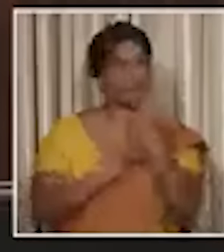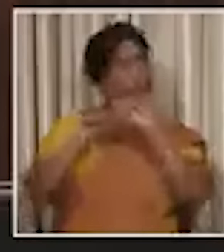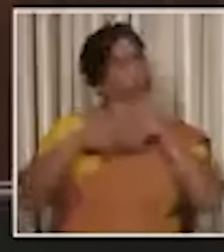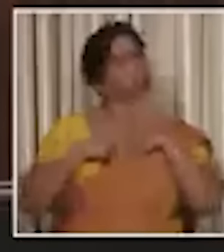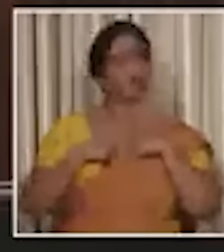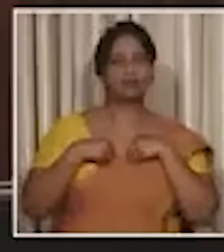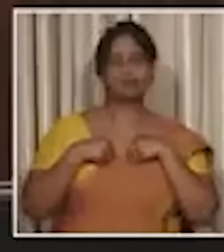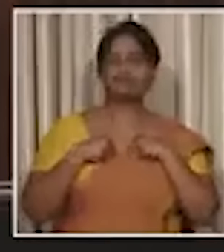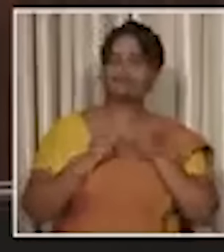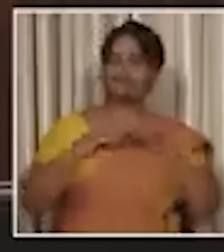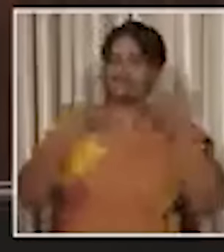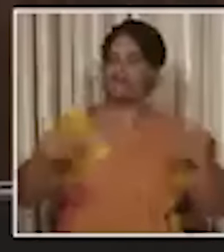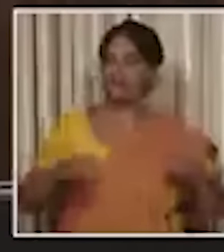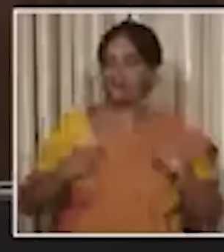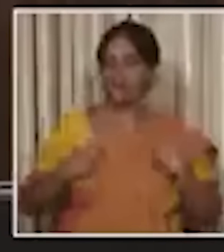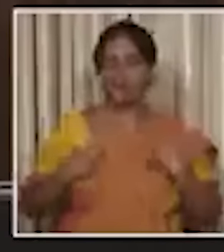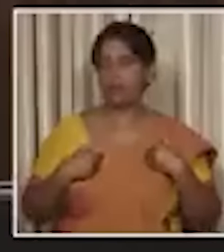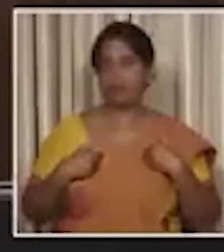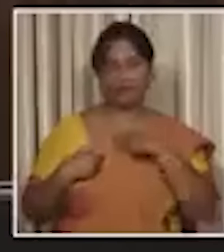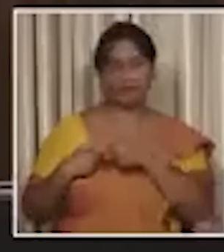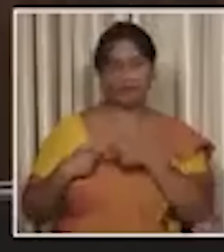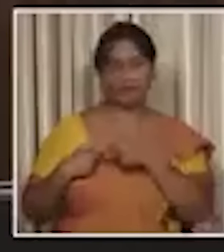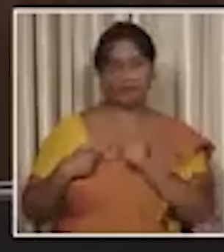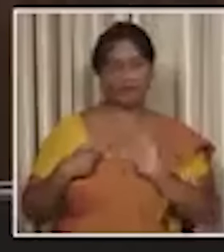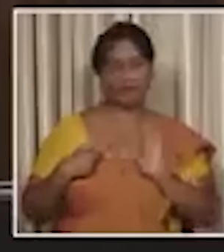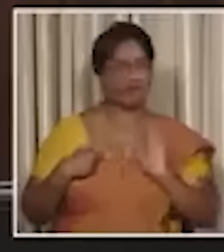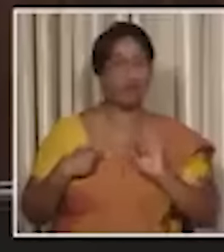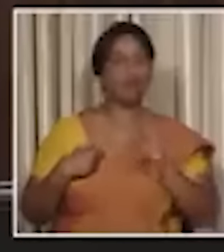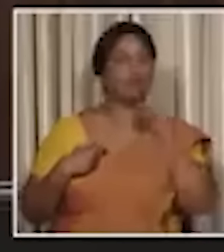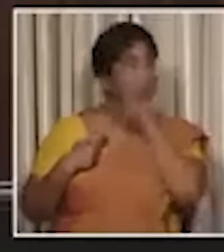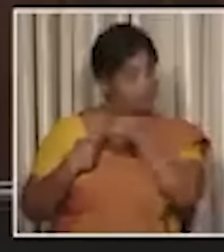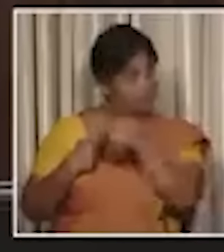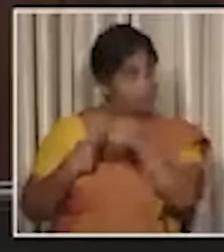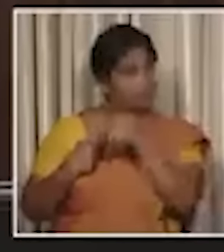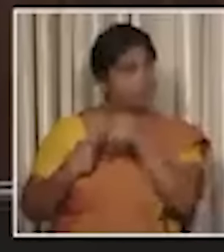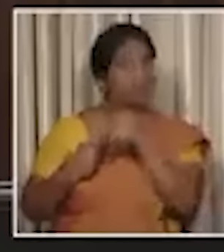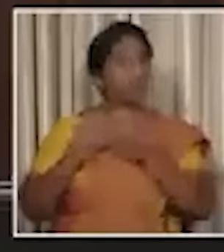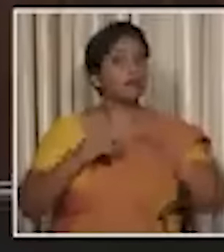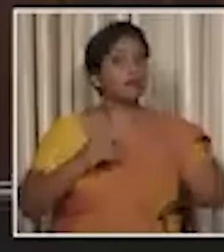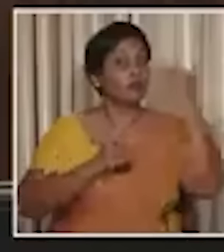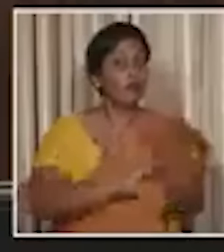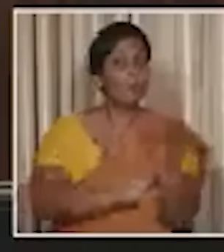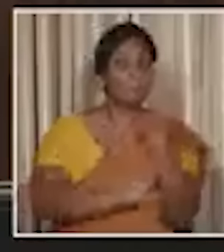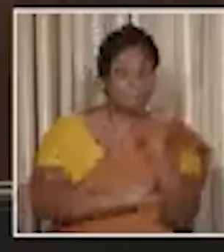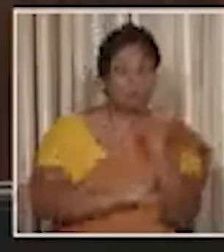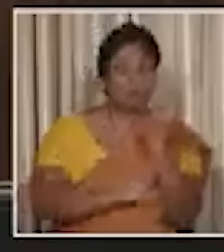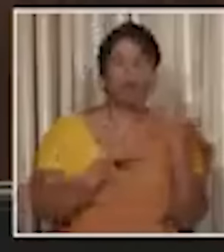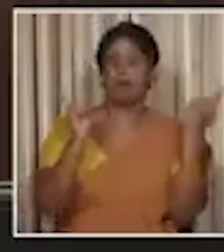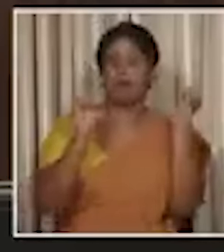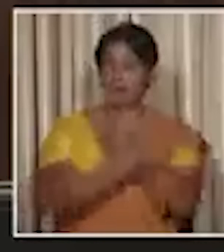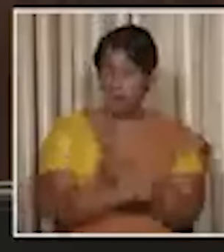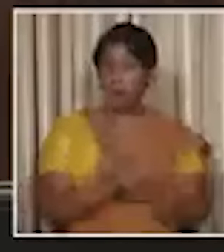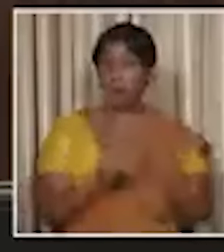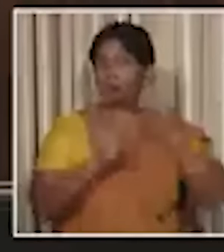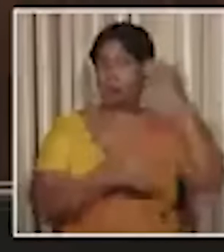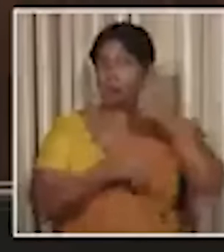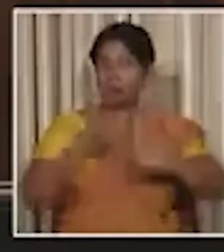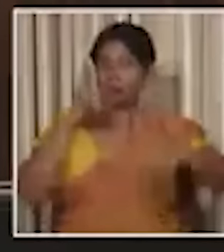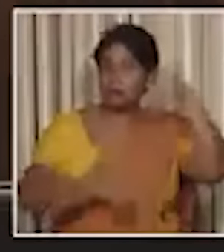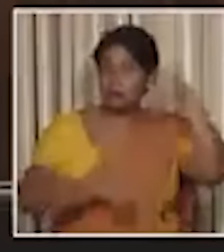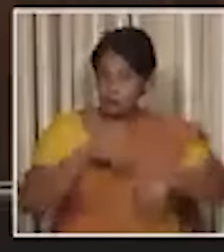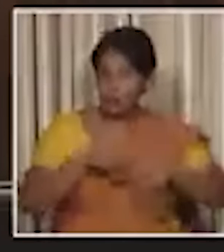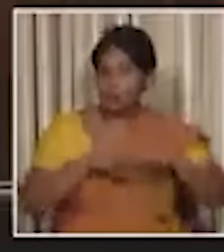ඒ අවසානය කියලා, ඒ අවසානය නොවේ. ඔවුන්ට ඊළඟ බලහුවමාරුවක් තෙක් ඊළඟ ජනවරමක්